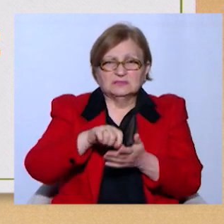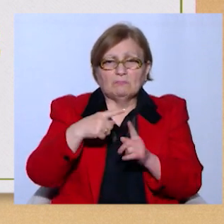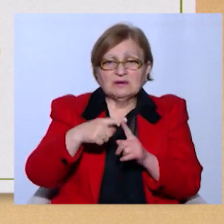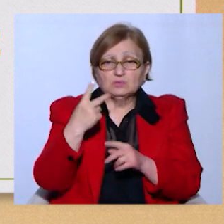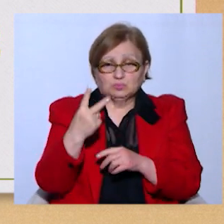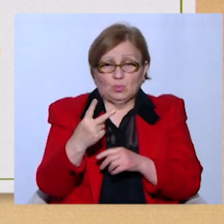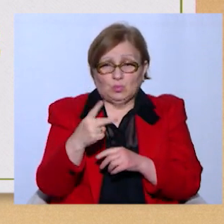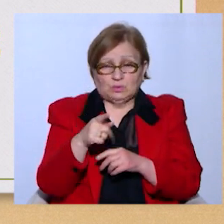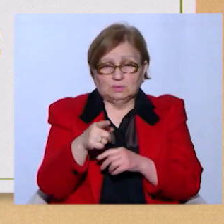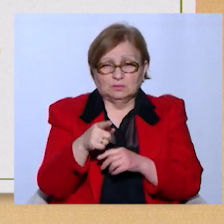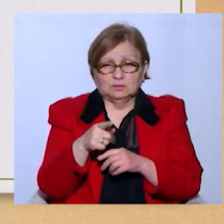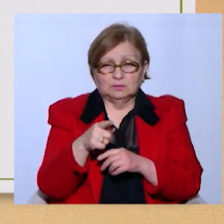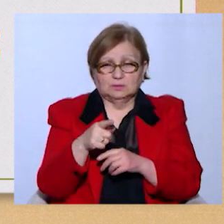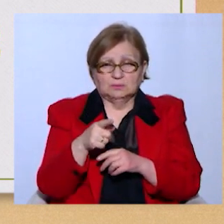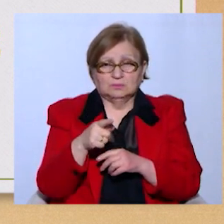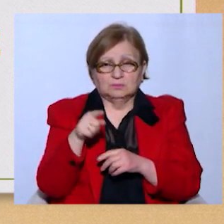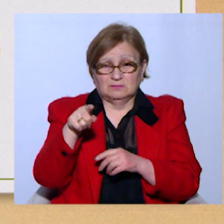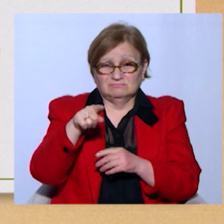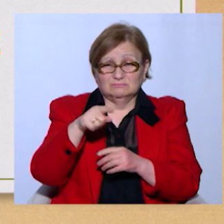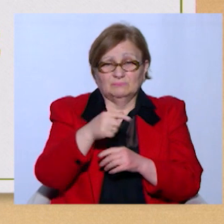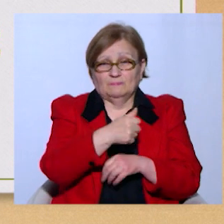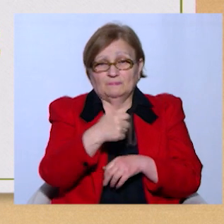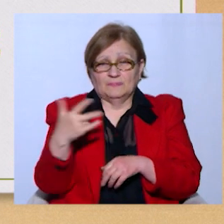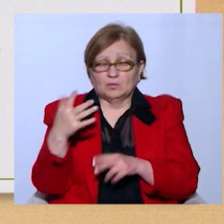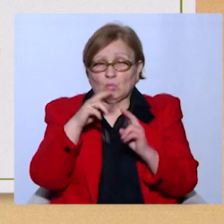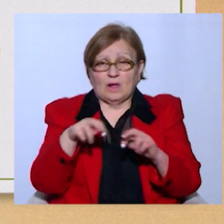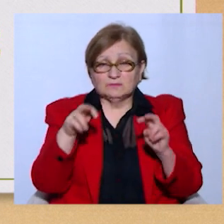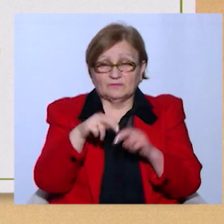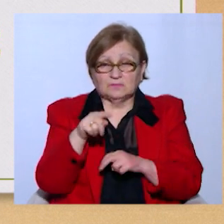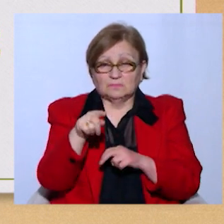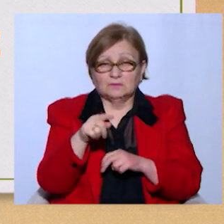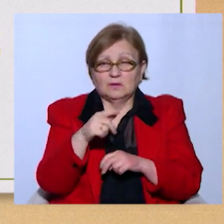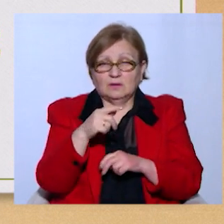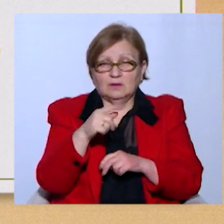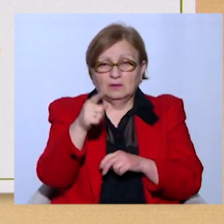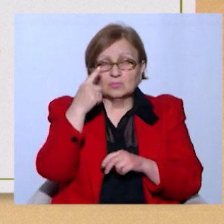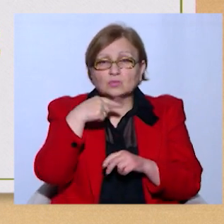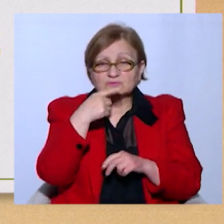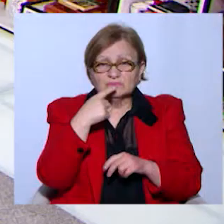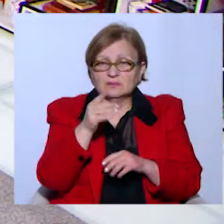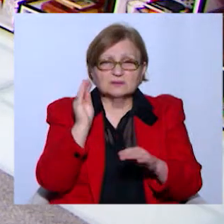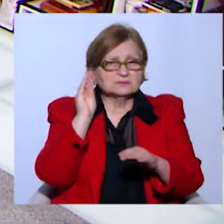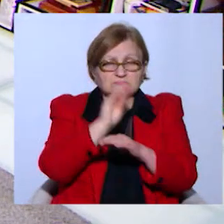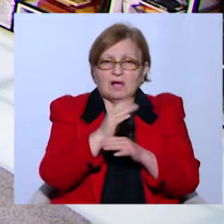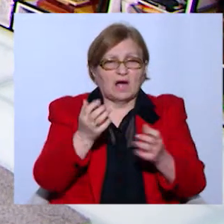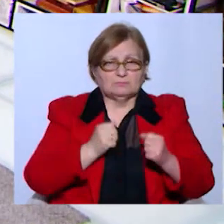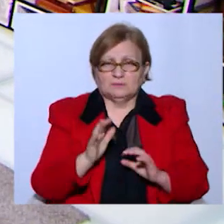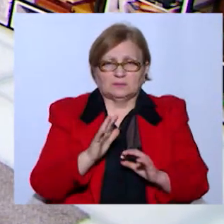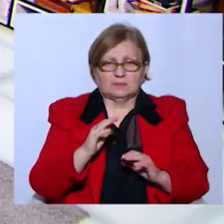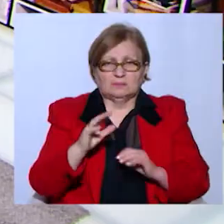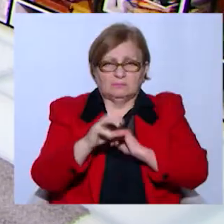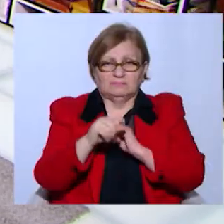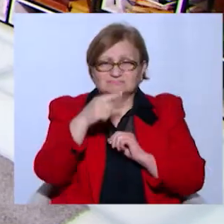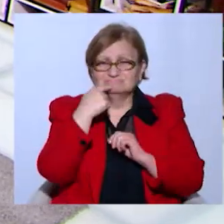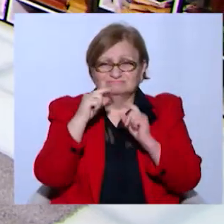2, აი ეს მიმდევრობა რო განვიხილოთ, ეს როგორც ვთქვით, არითმეტიკული პროგრესია არ მიიღება ბოლო